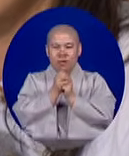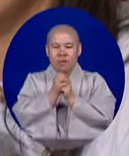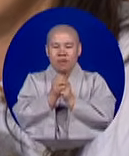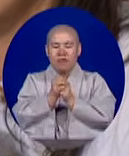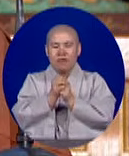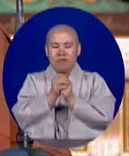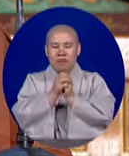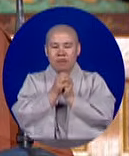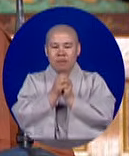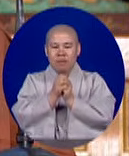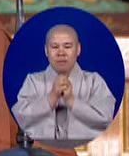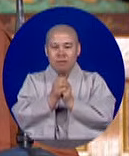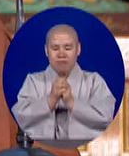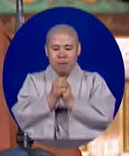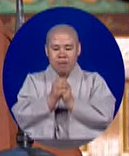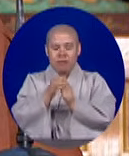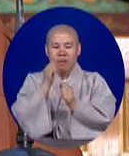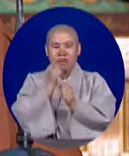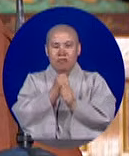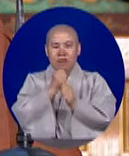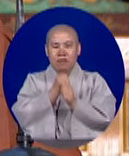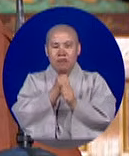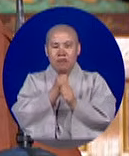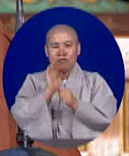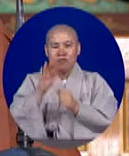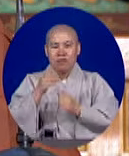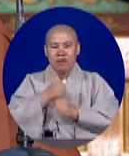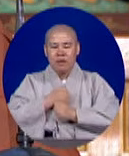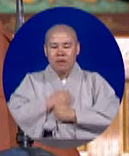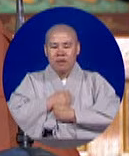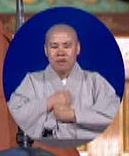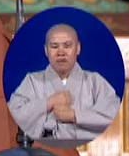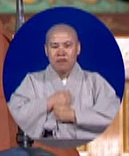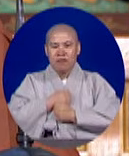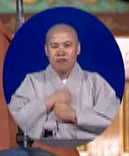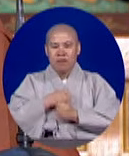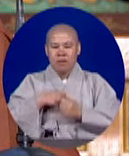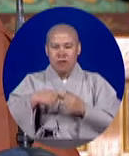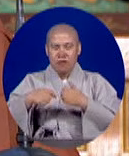한 주먹을 딱 만들어서 이 가슴에 딱 대고